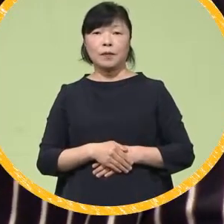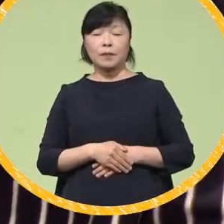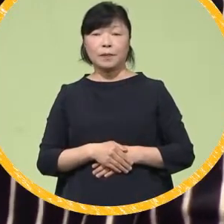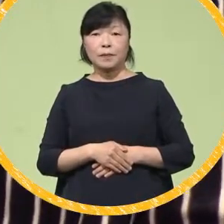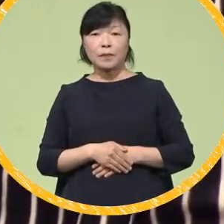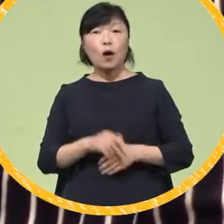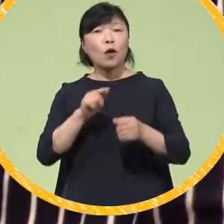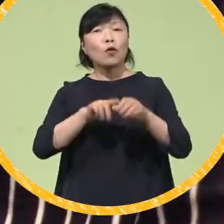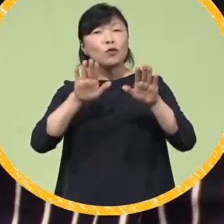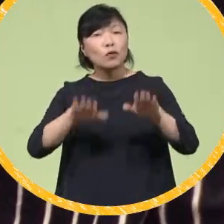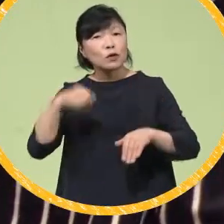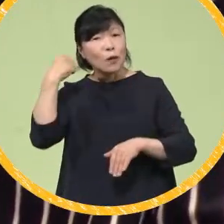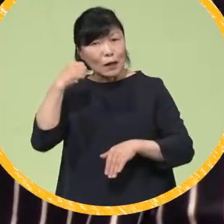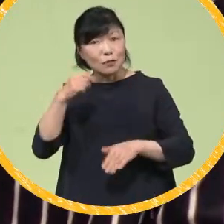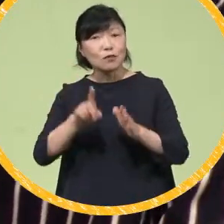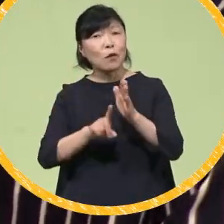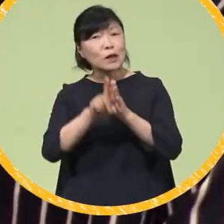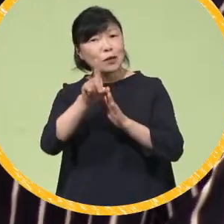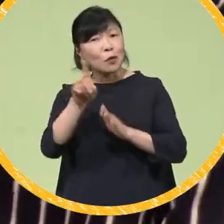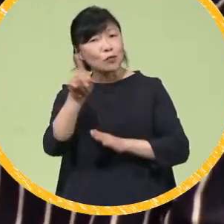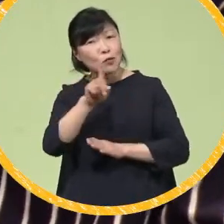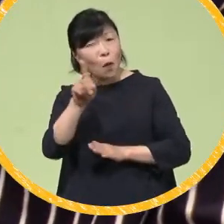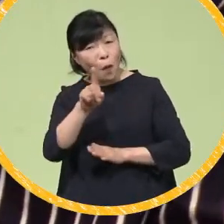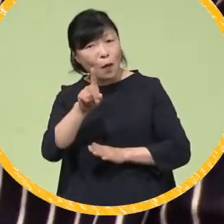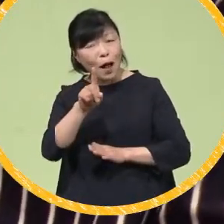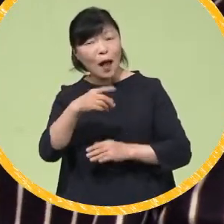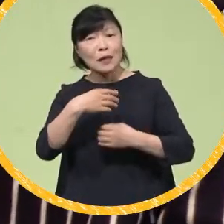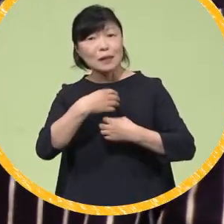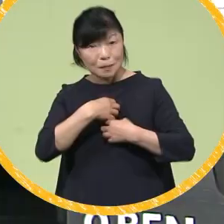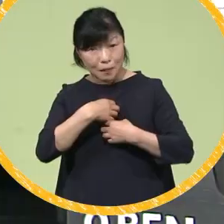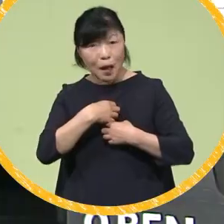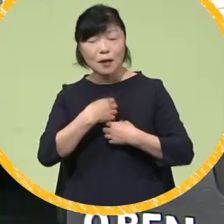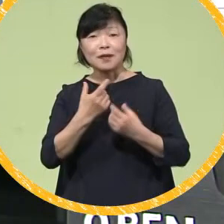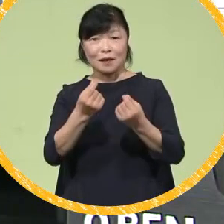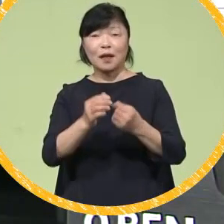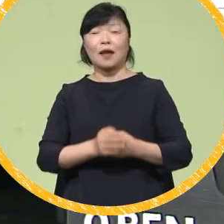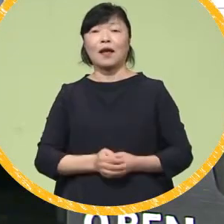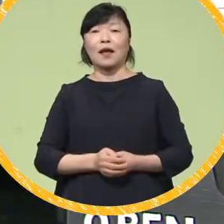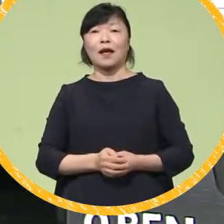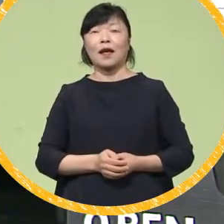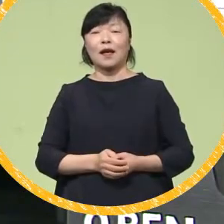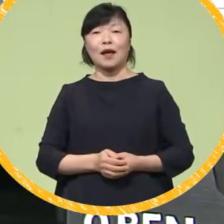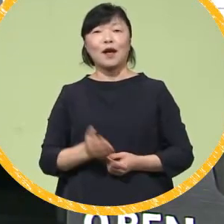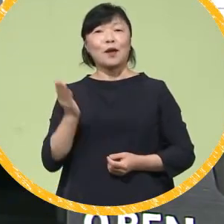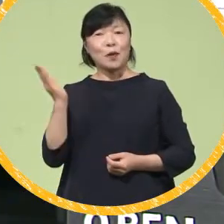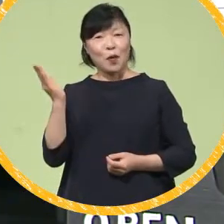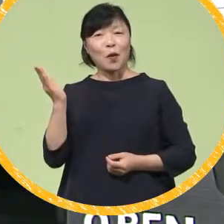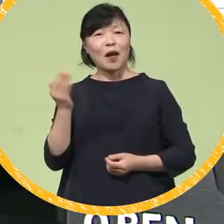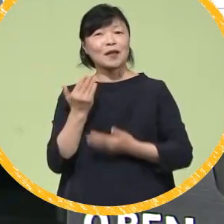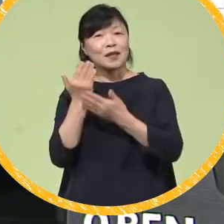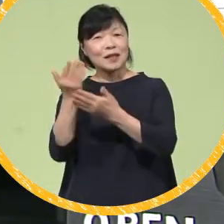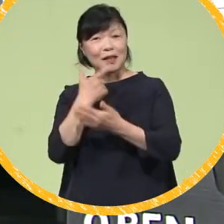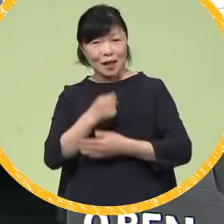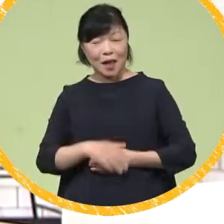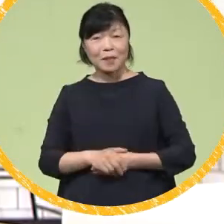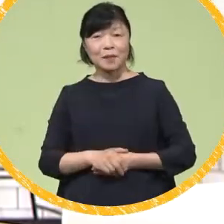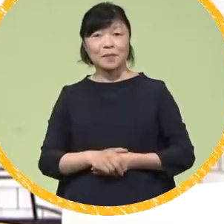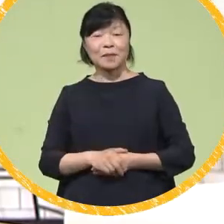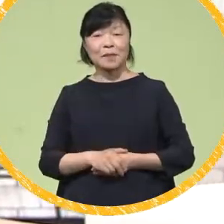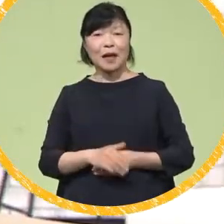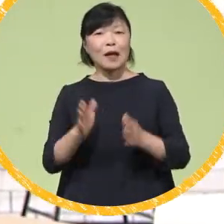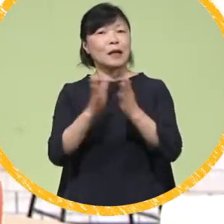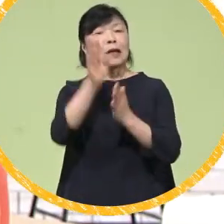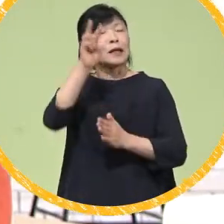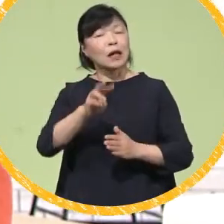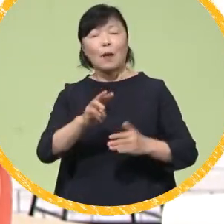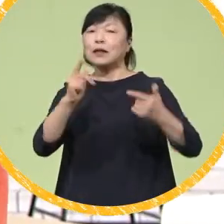ゃあこの夏の気温実際にどうなるのか、うん、これ気になりますよね、はい、ということでですね、この方に聞いてみたいと思います。神奈